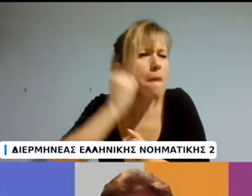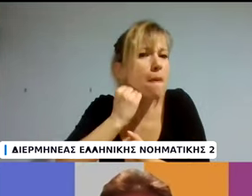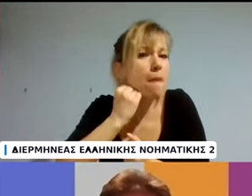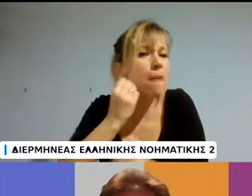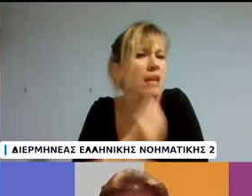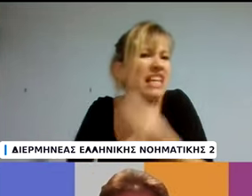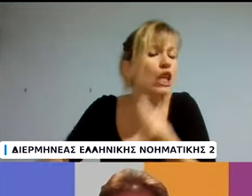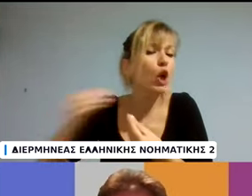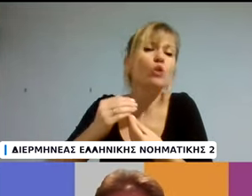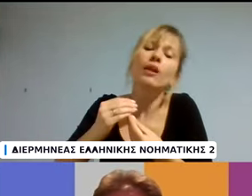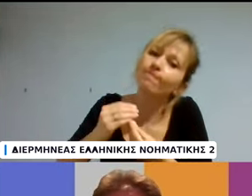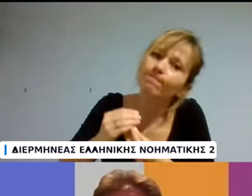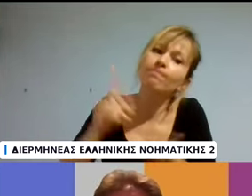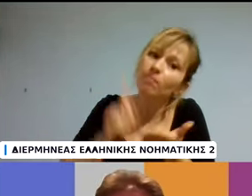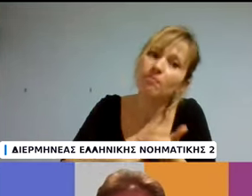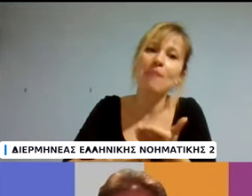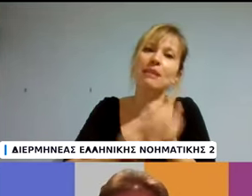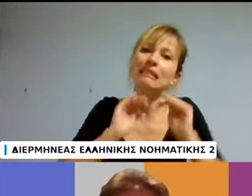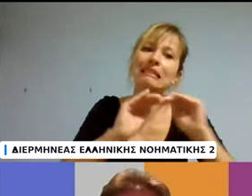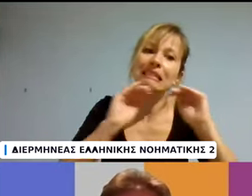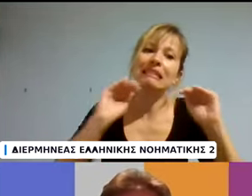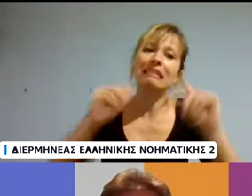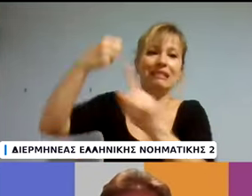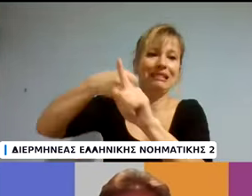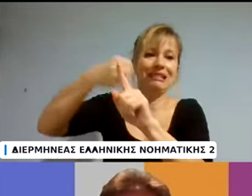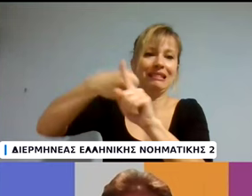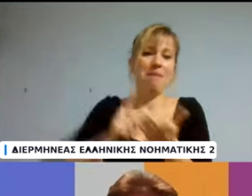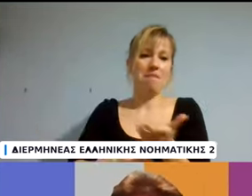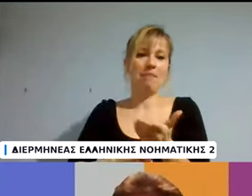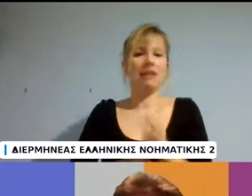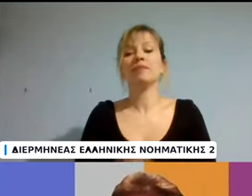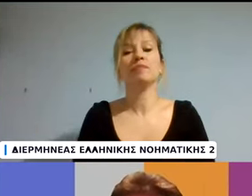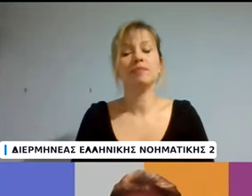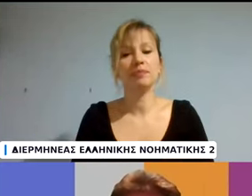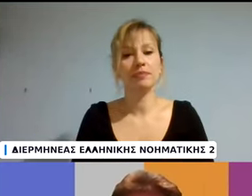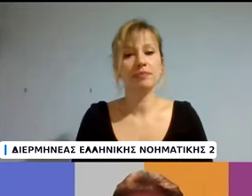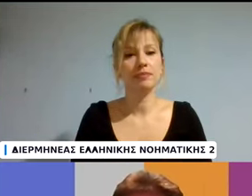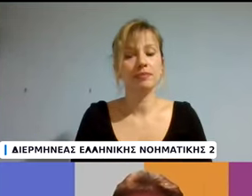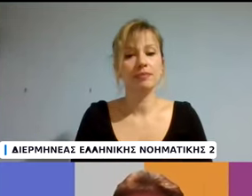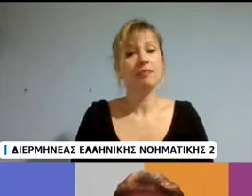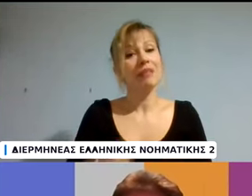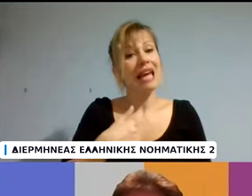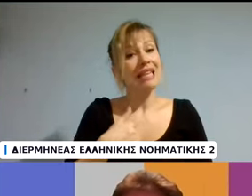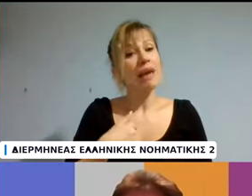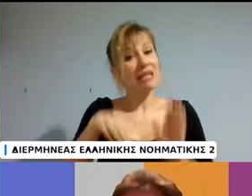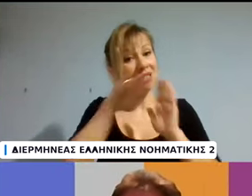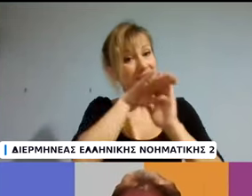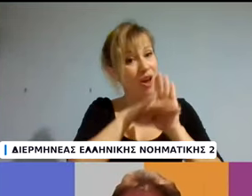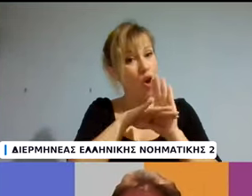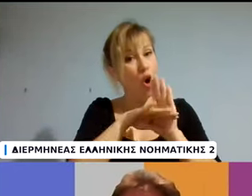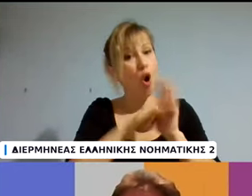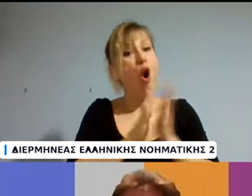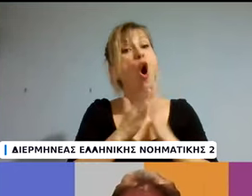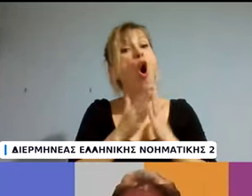νομίζω είναι καλύτερα να τα διεκδικήσει. Και επίσης κάτι που λέμε και μέσα στον οδηγό είναι ότι